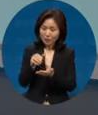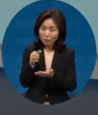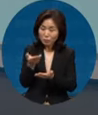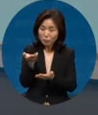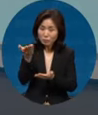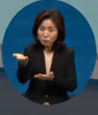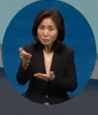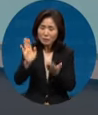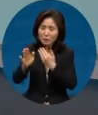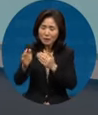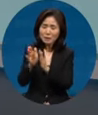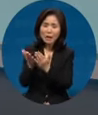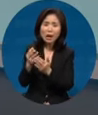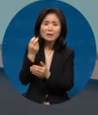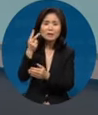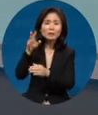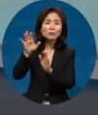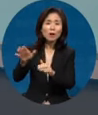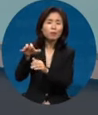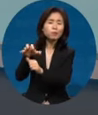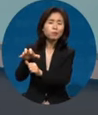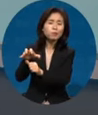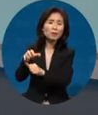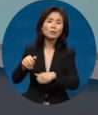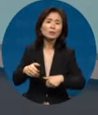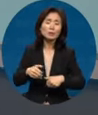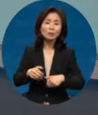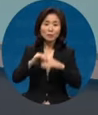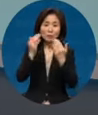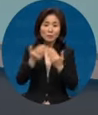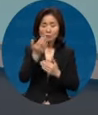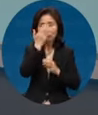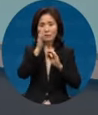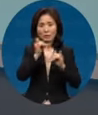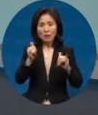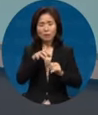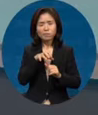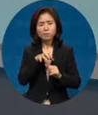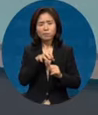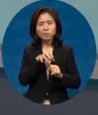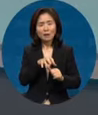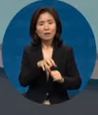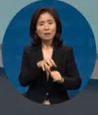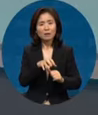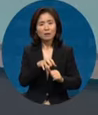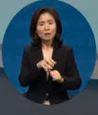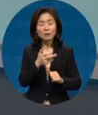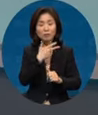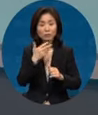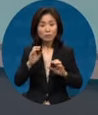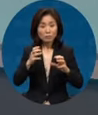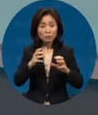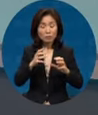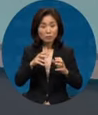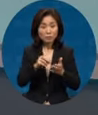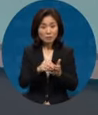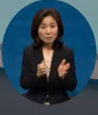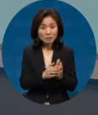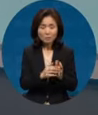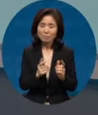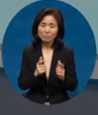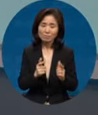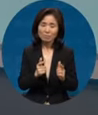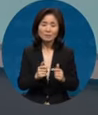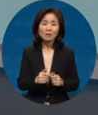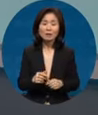격리를 해야 된다는군요 이 모든 게 젊은 세대에게 엄청난 압박으로 다가올 텐데 영국 만의 문제가 아닐 겁니다